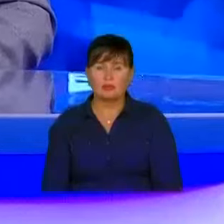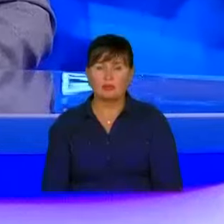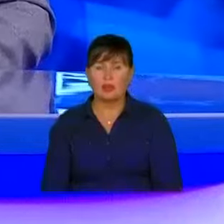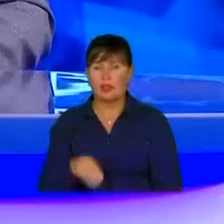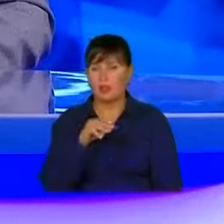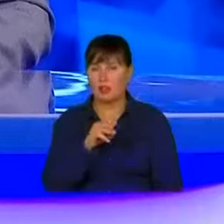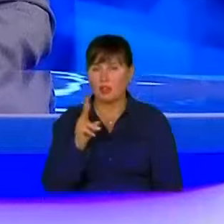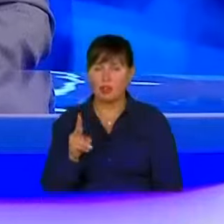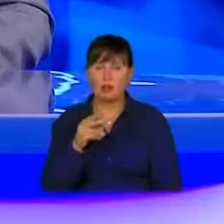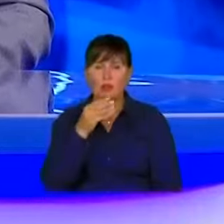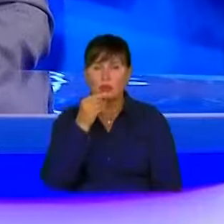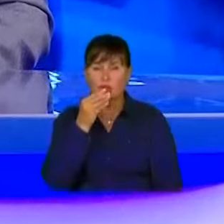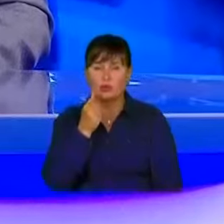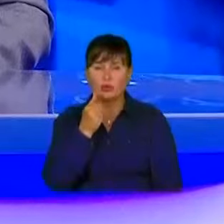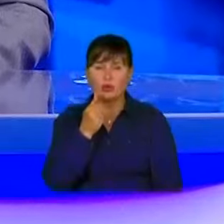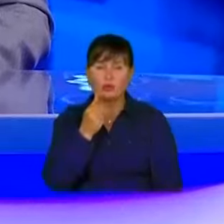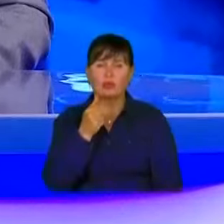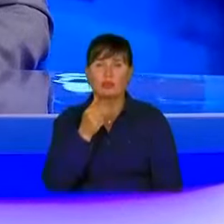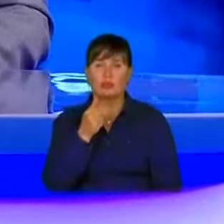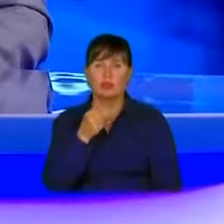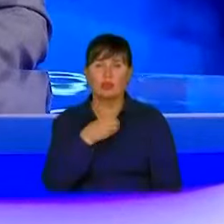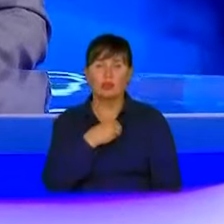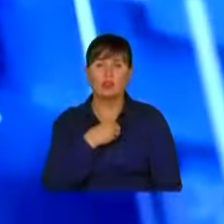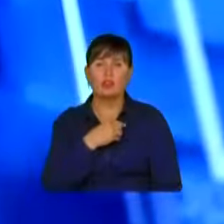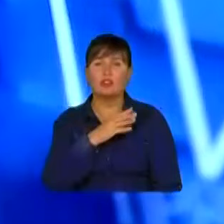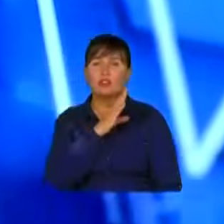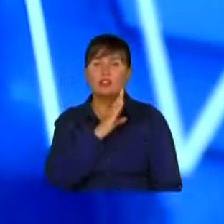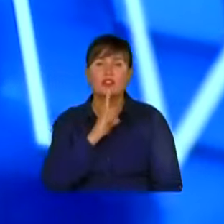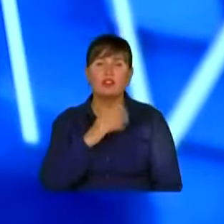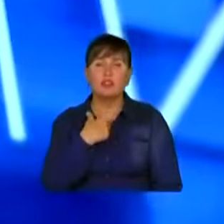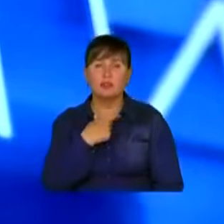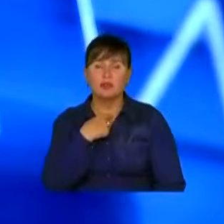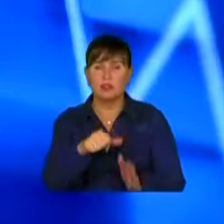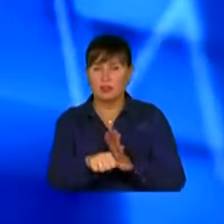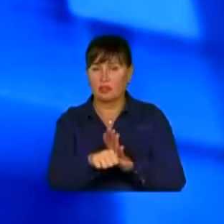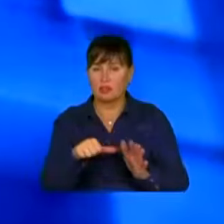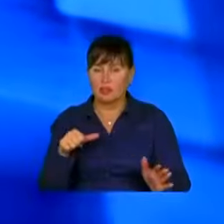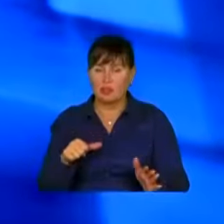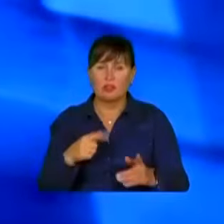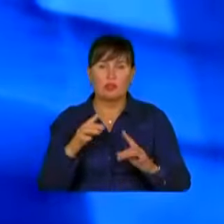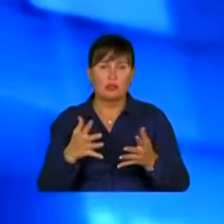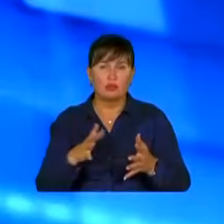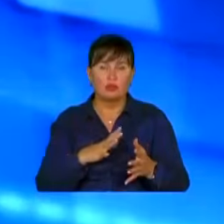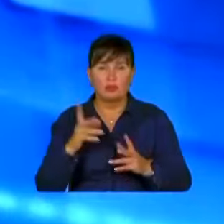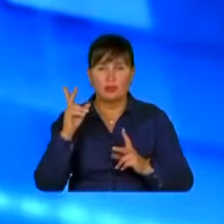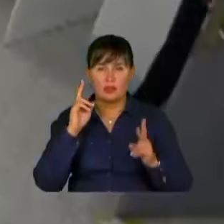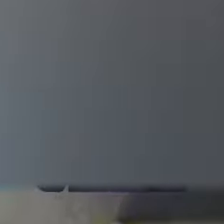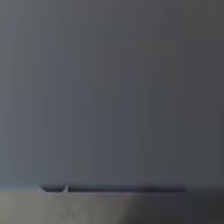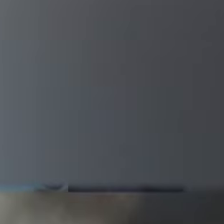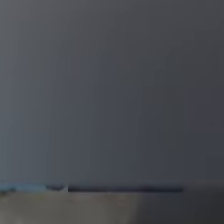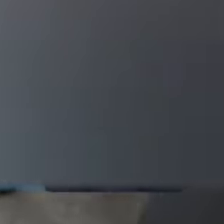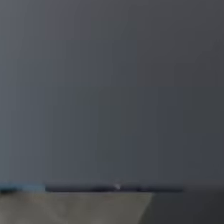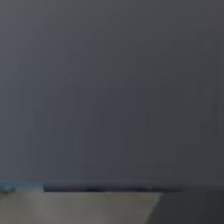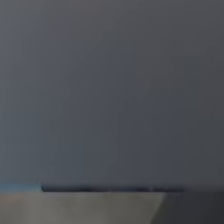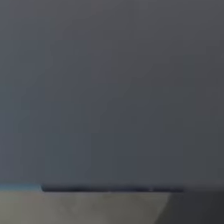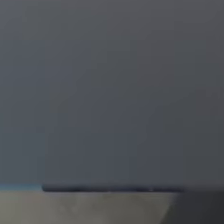В Талдыкургане мужчина пытался перерезать горло бывшей девушки. Шокирующий инцидент произошел в одном из салонов красоты города.